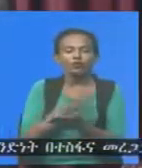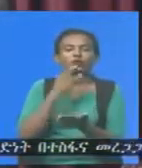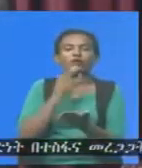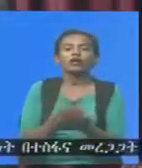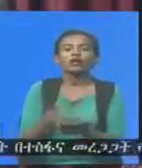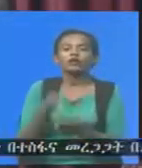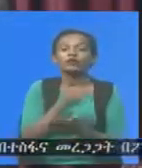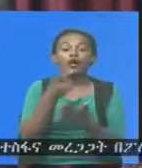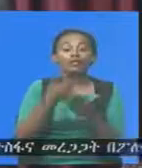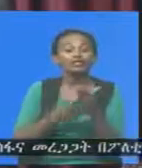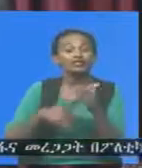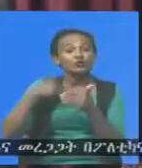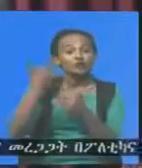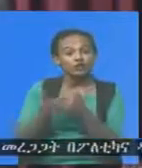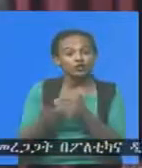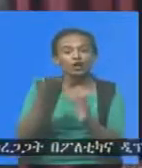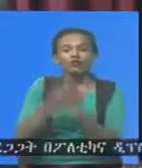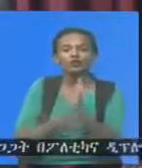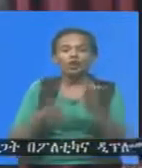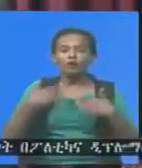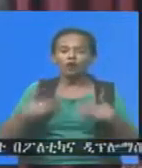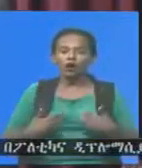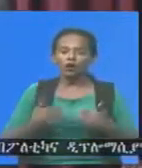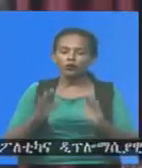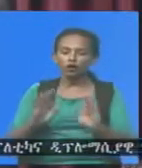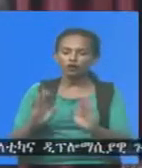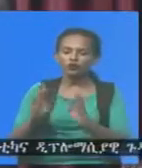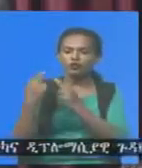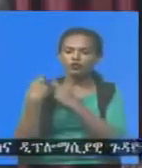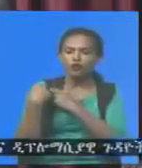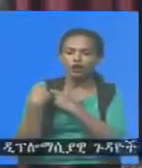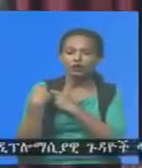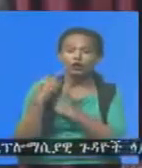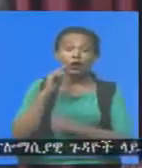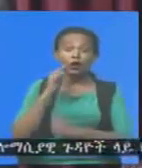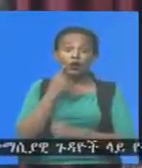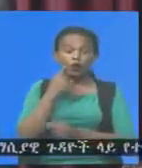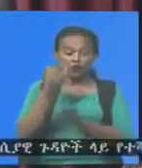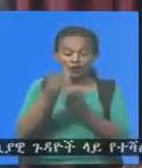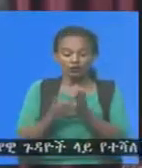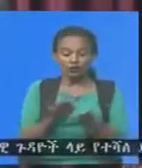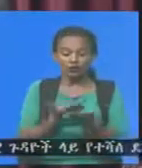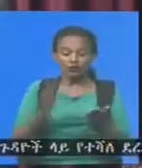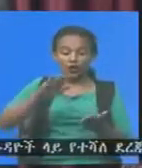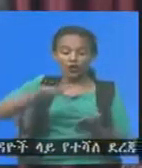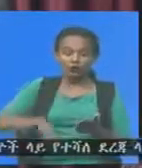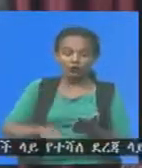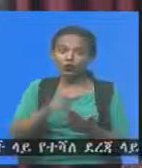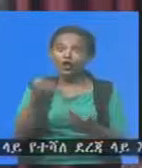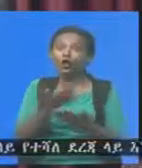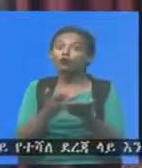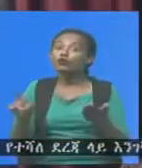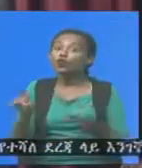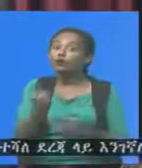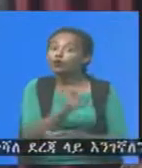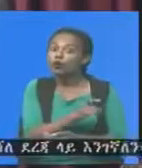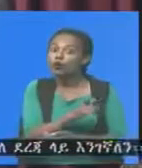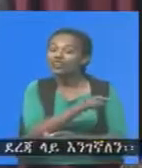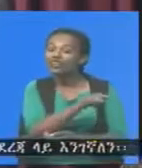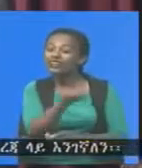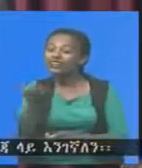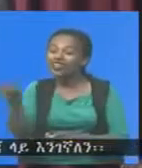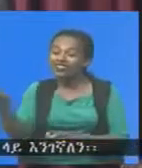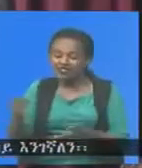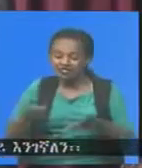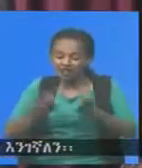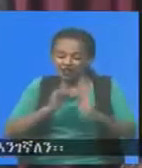ይሆናል ከዚያ ውጪ አስፈጻሚው አካል በራሱ ስልጣን እንኳን የድንበር ጉዳይ ቀርቶ ሌላም ጉዳይ ቢሆን እናንተ